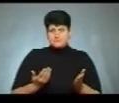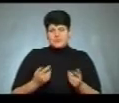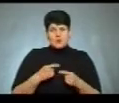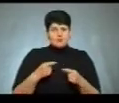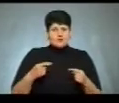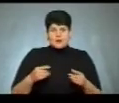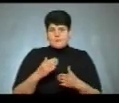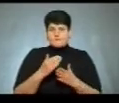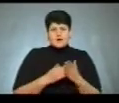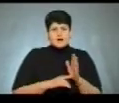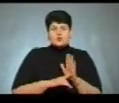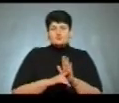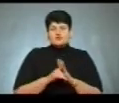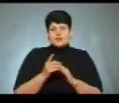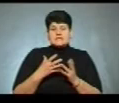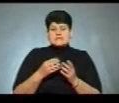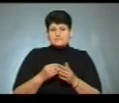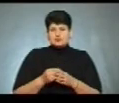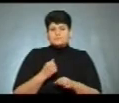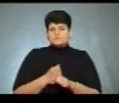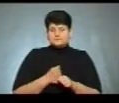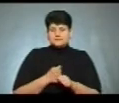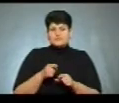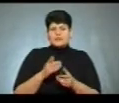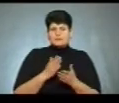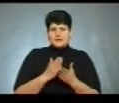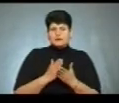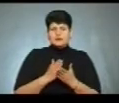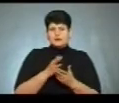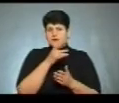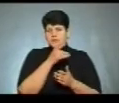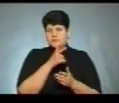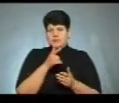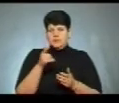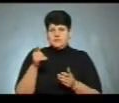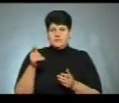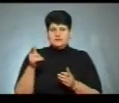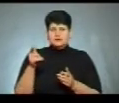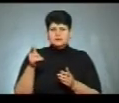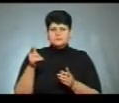будь-яка програма, яка розпочинає свої дії, вона має певний період